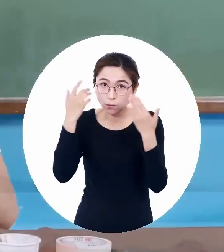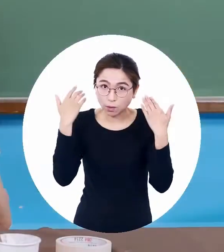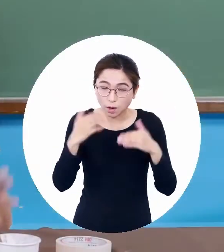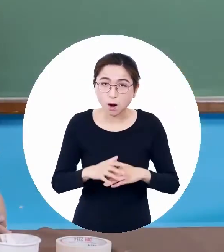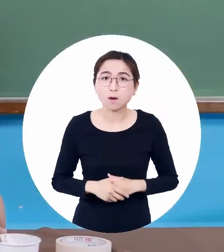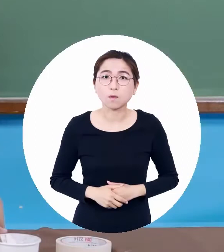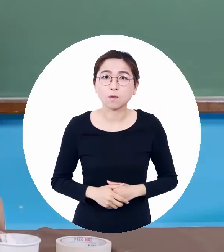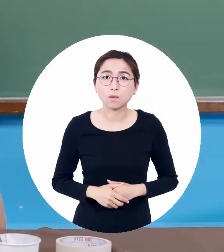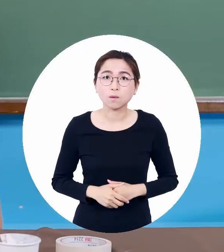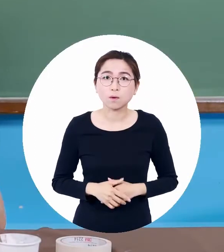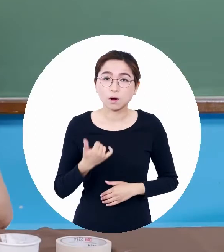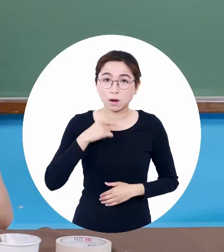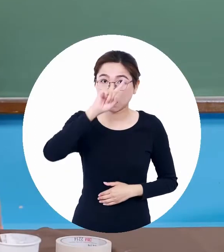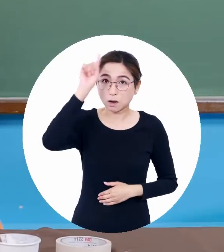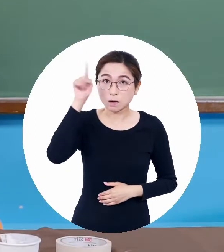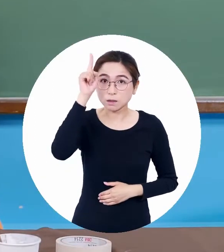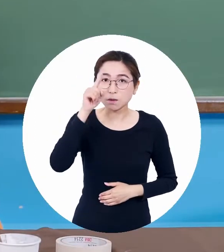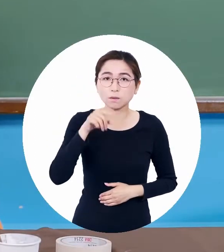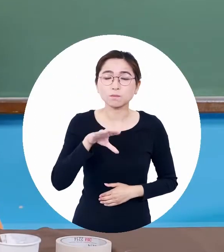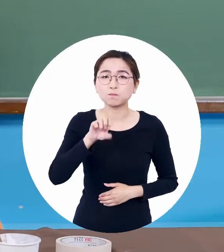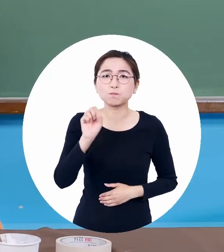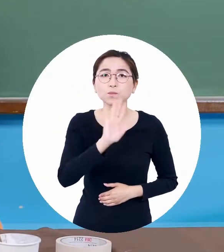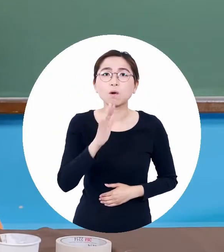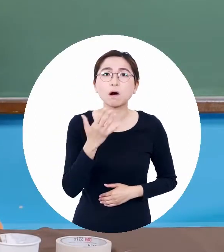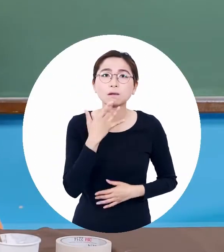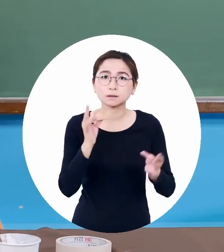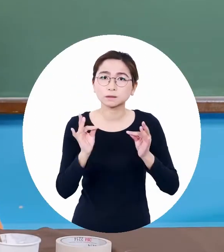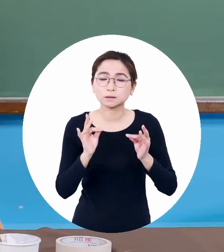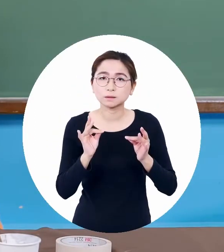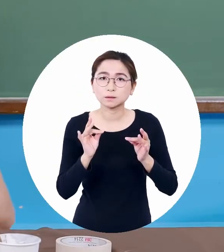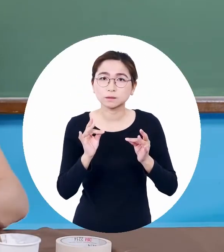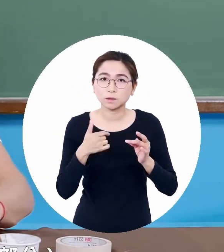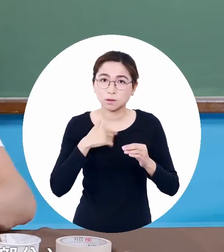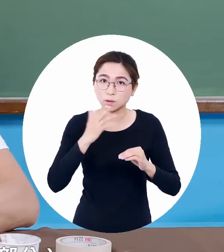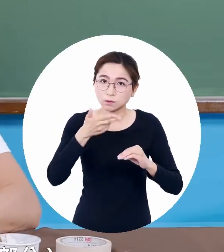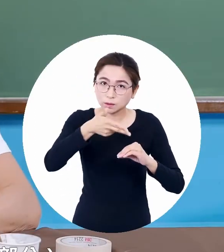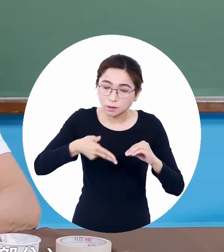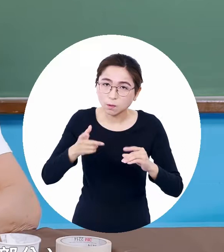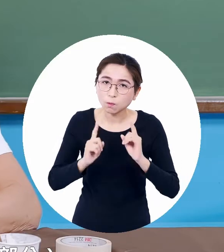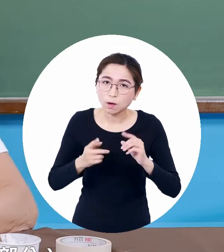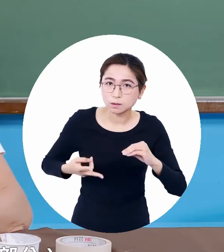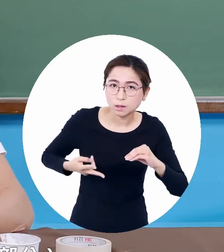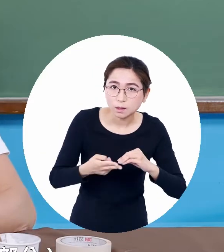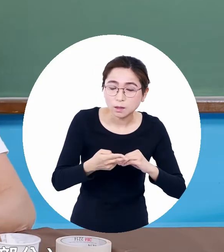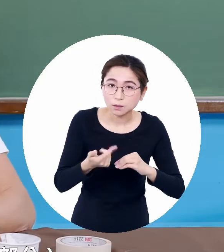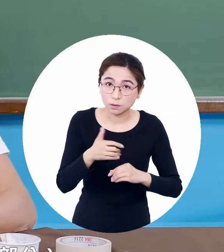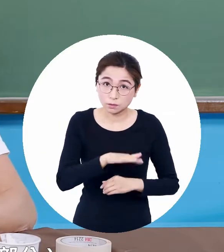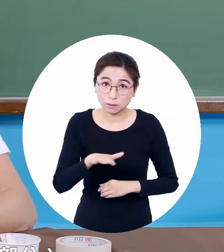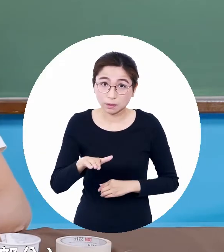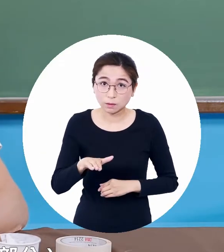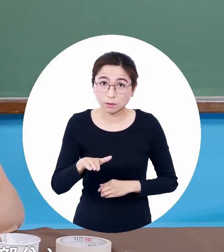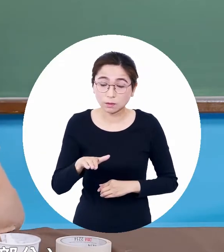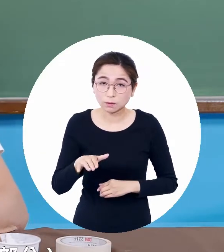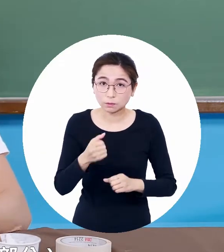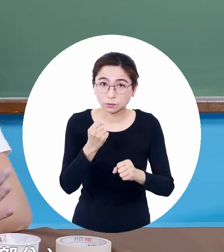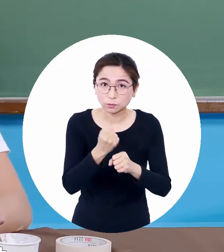咁咪畫完塊板之後咧，我哋就咧，因為天空咧，我哋就用顏色紙啦。咁我就會咧或者用戒刀或者